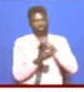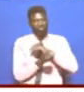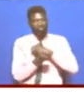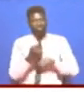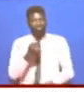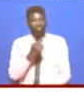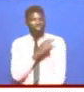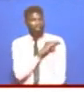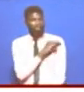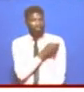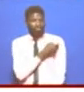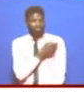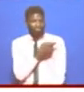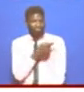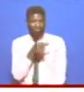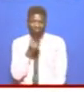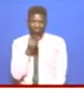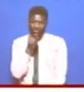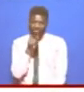kwa eneo hii